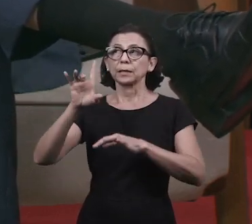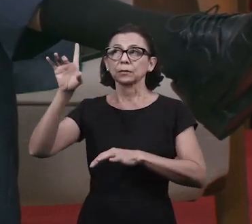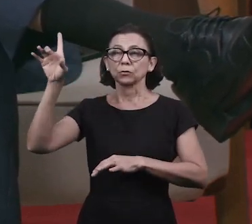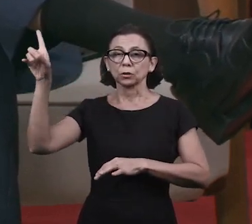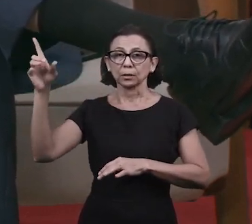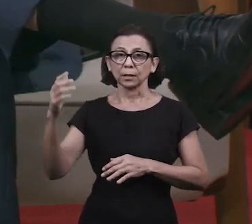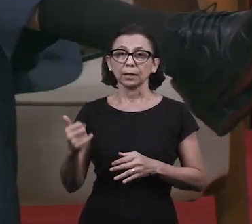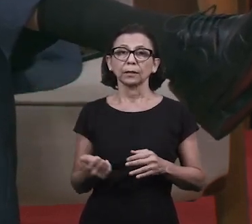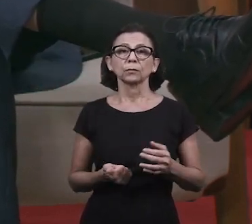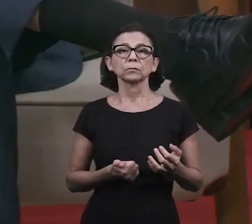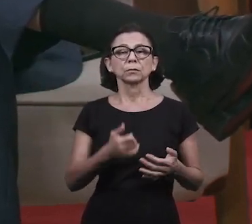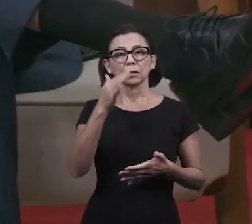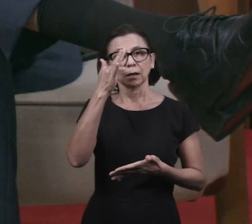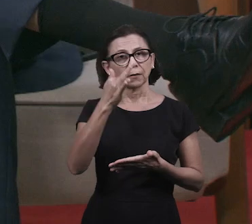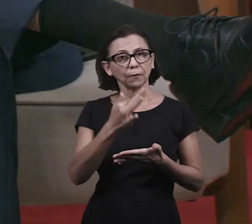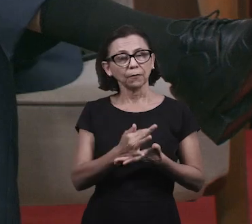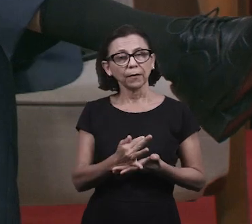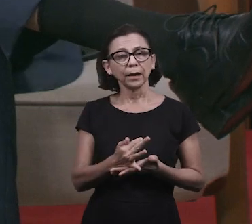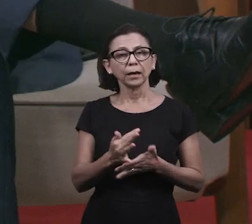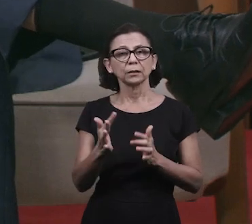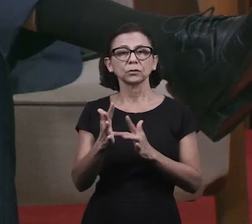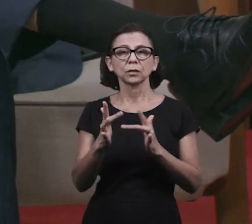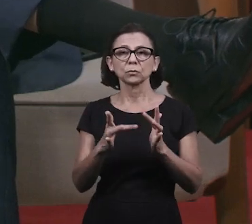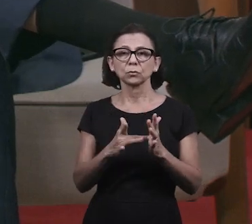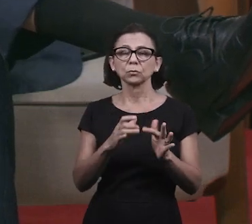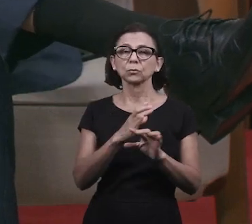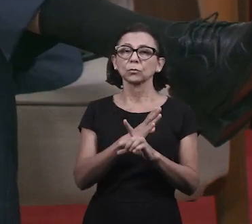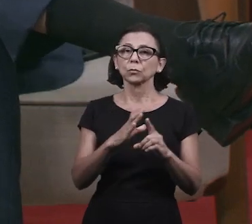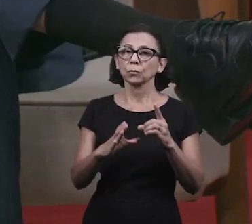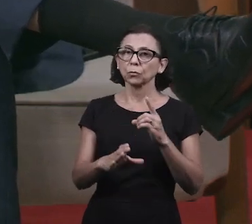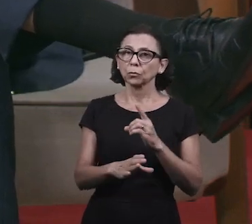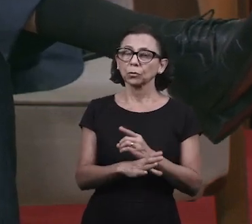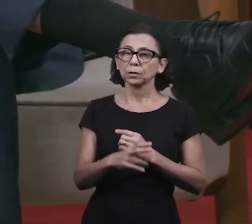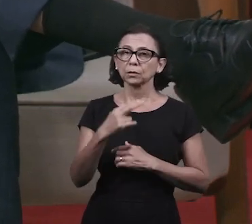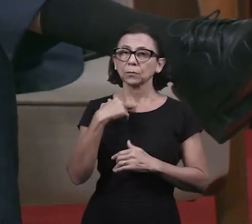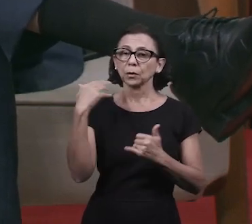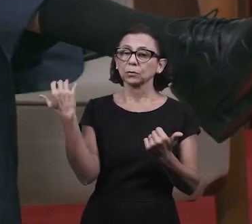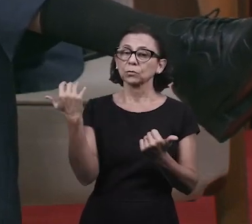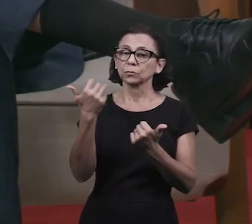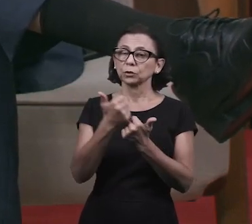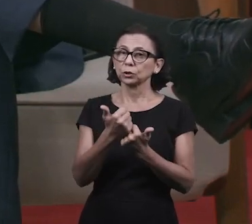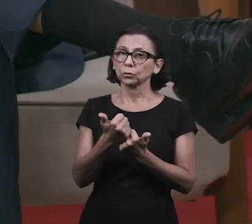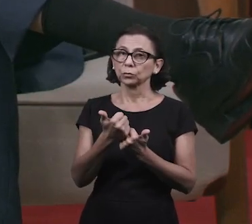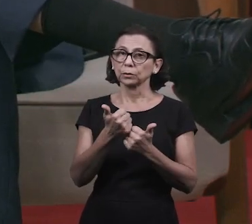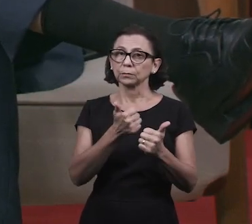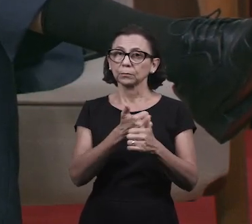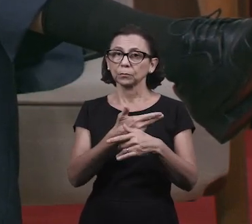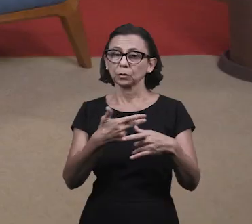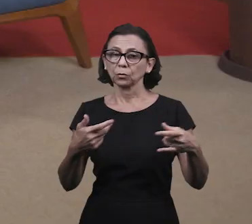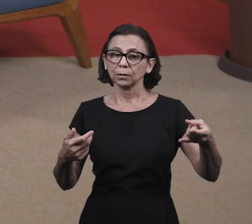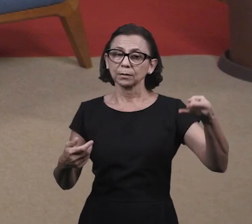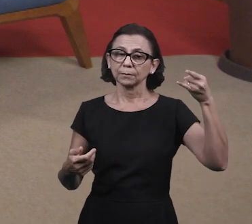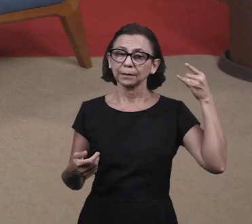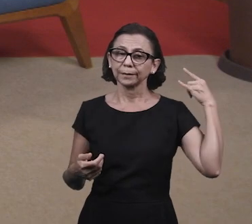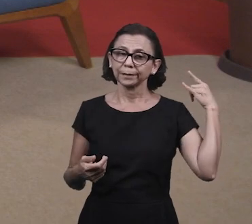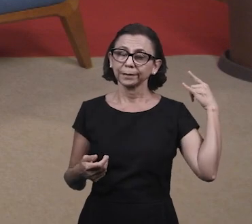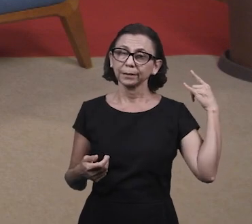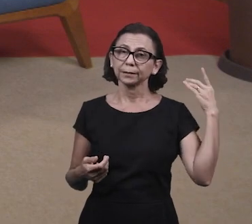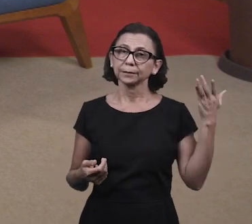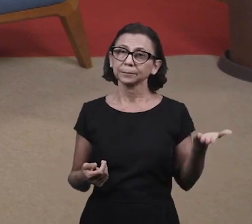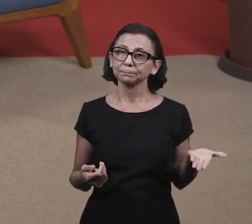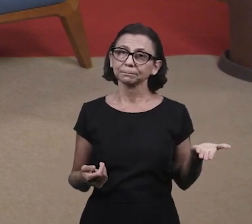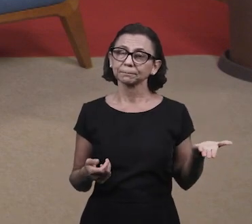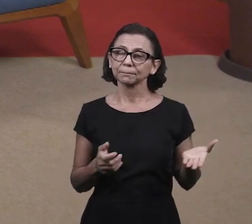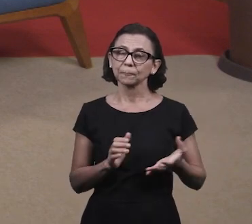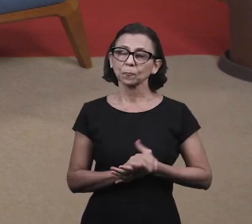en Jésus, le culte, l'opération du Saint-Esprit pour les biens matériaux. Il y a eu un échange. Il y